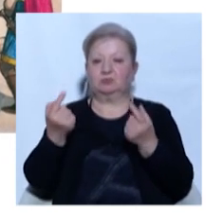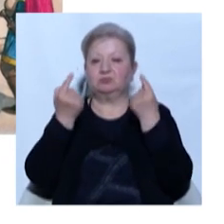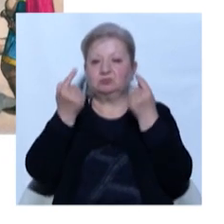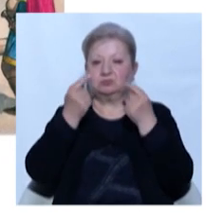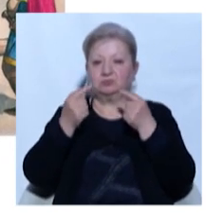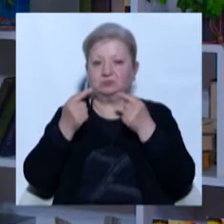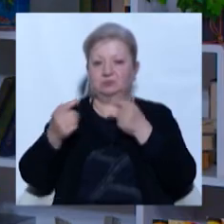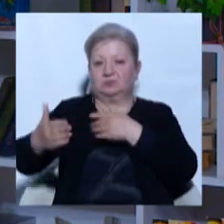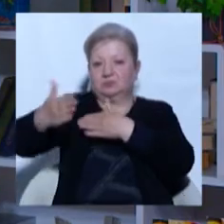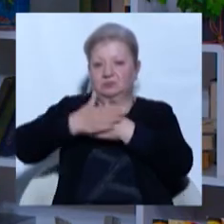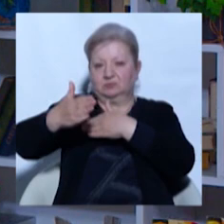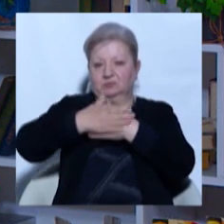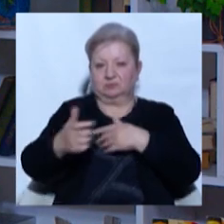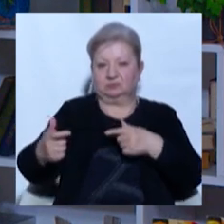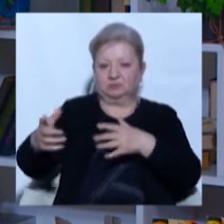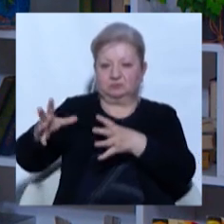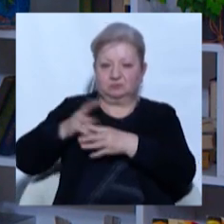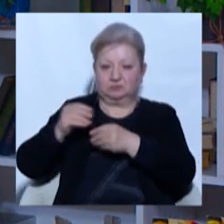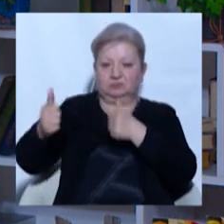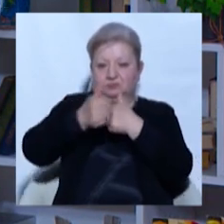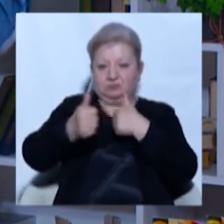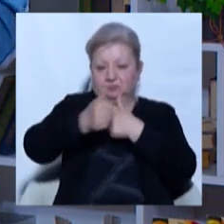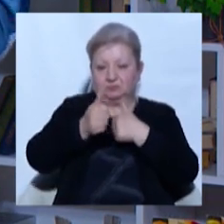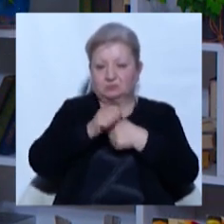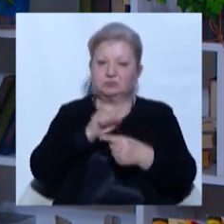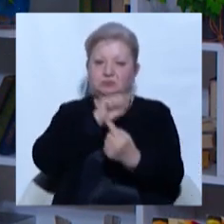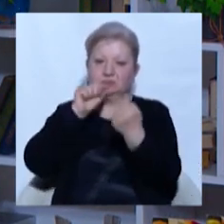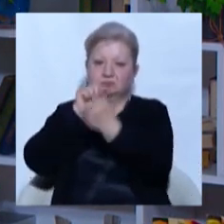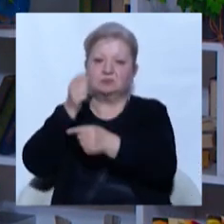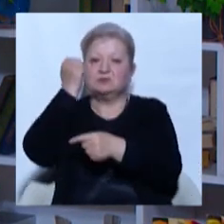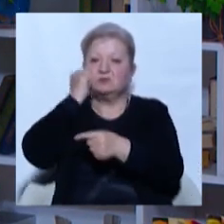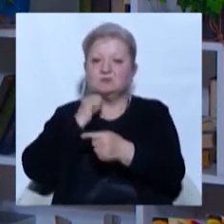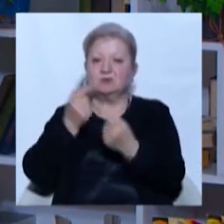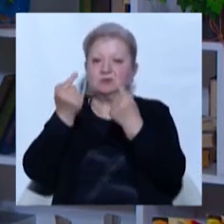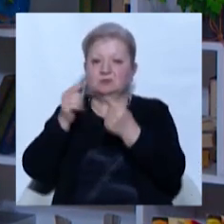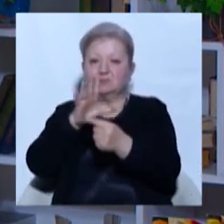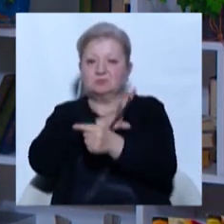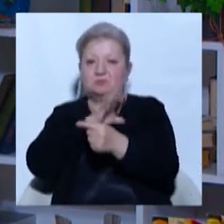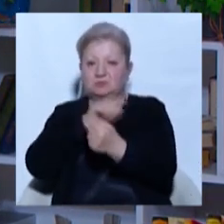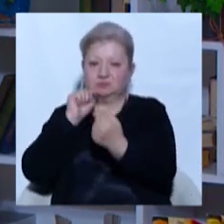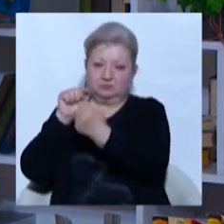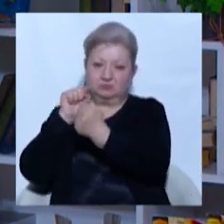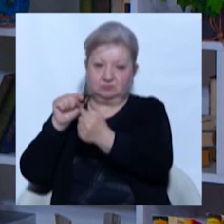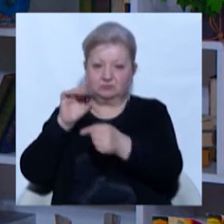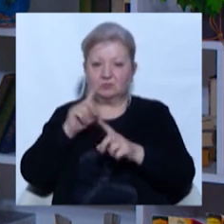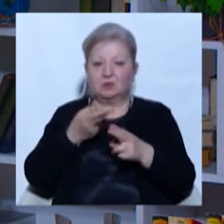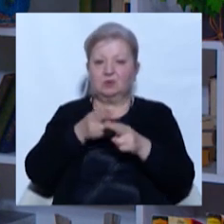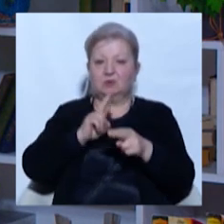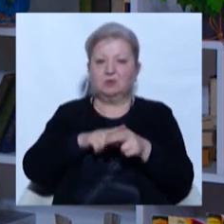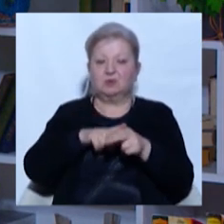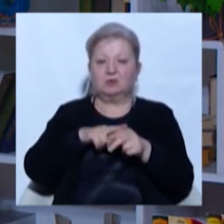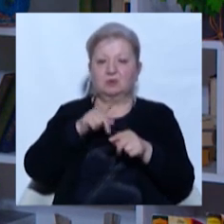მეფესთან დაპირისპირებული ფეოდალებისათვის ამ ახალი ფეოდალების დაპირისპირებას. მოკლედ მეფემ პრაქტიკულად ყველა ღონისძიება